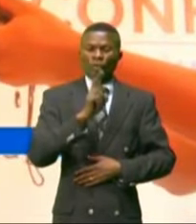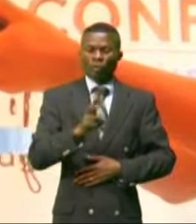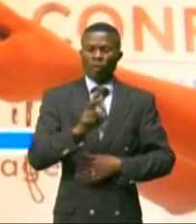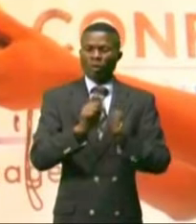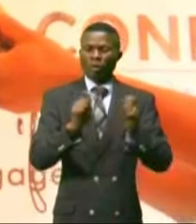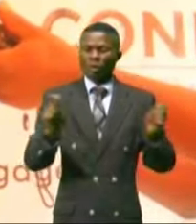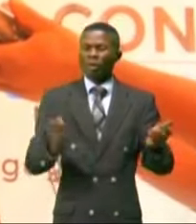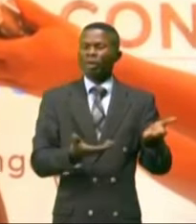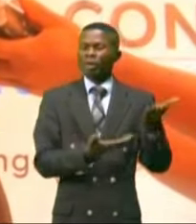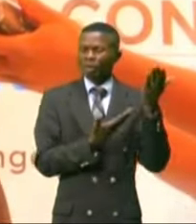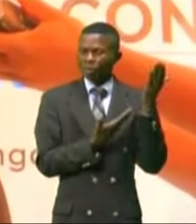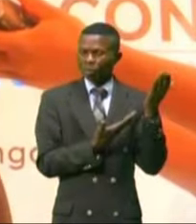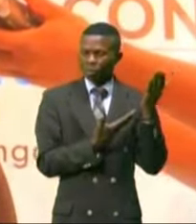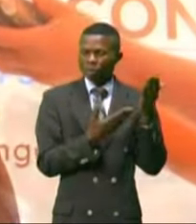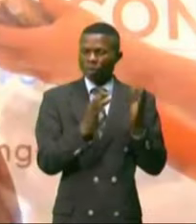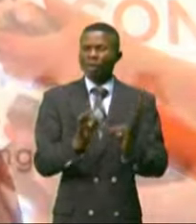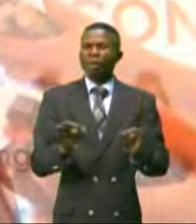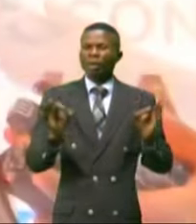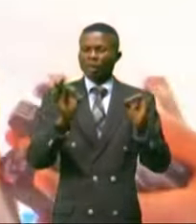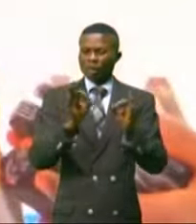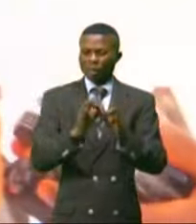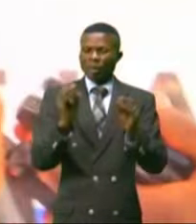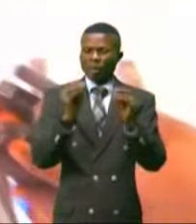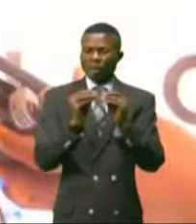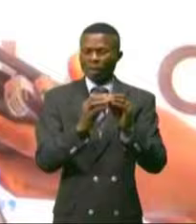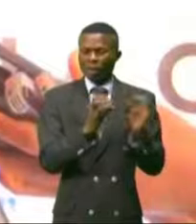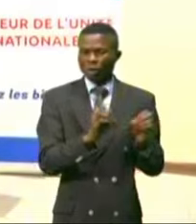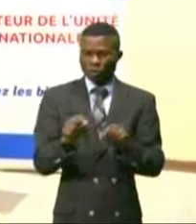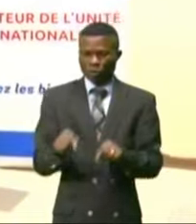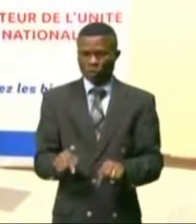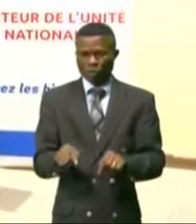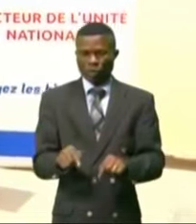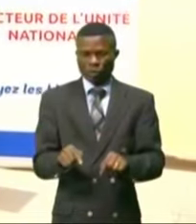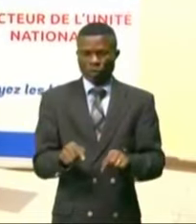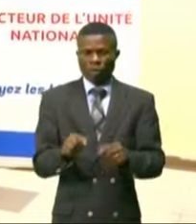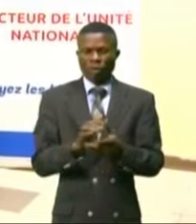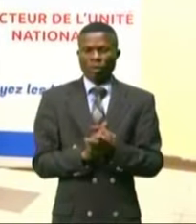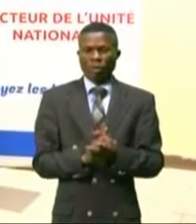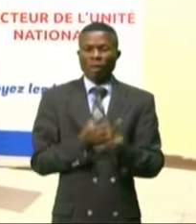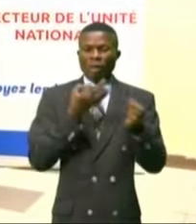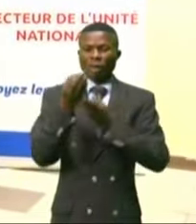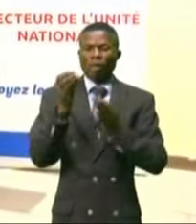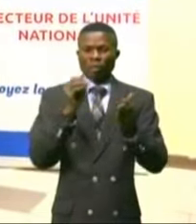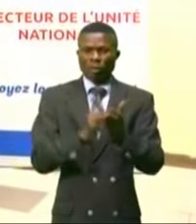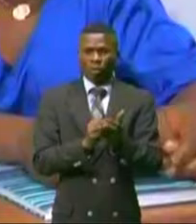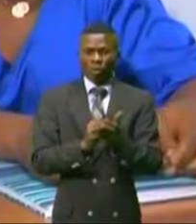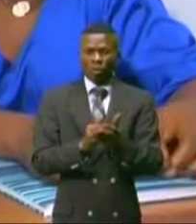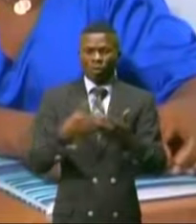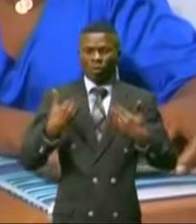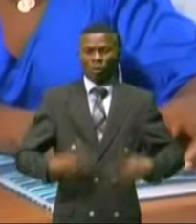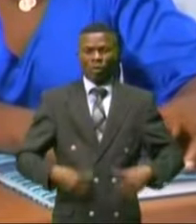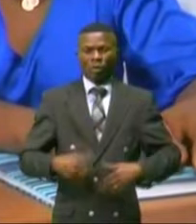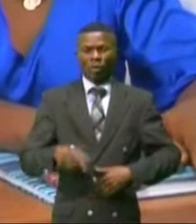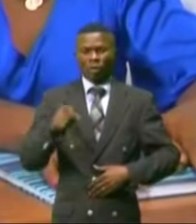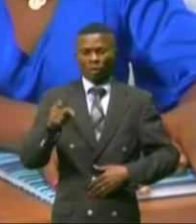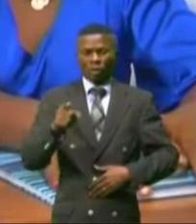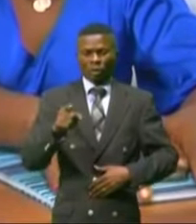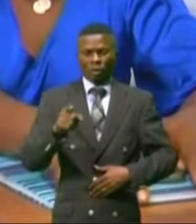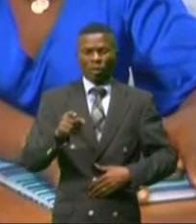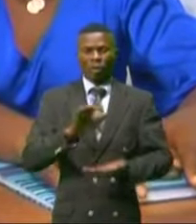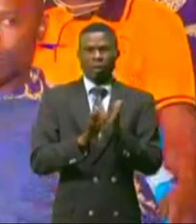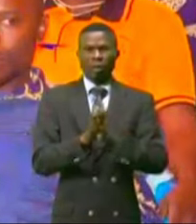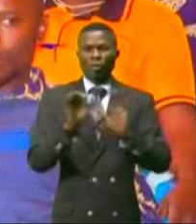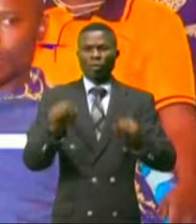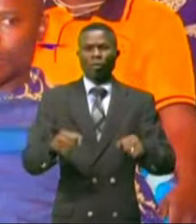très important que cet atelier soit organisé. Il convient de souligner que cette célébration a été rendue